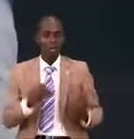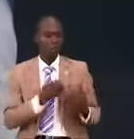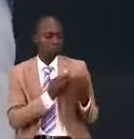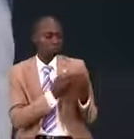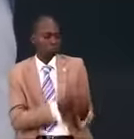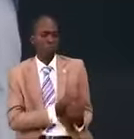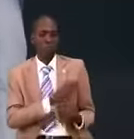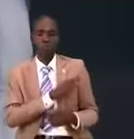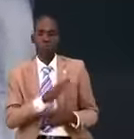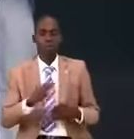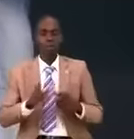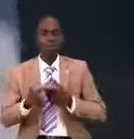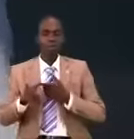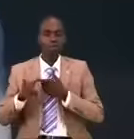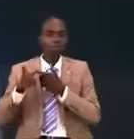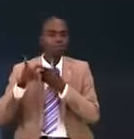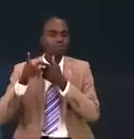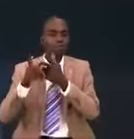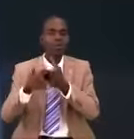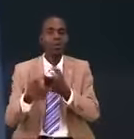des crocs